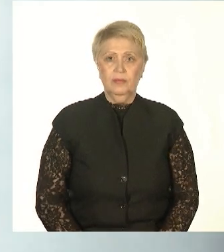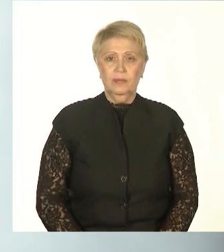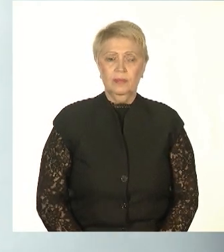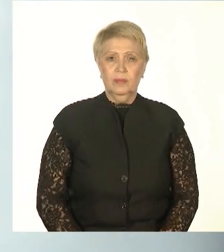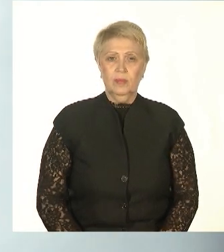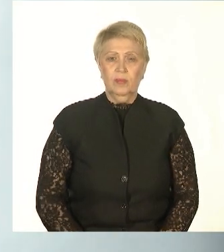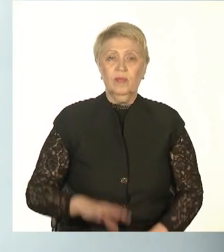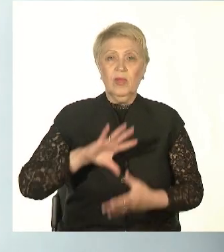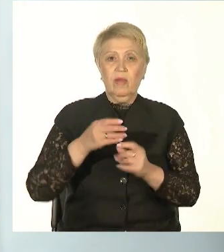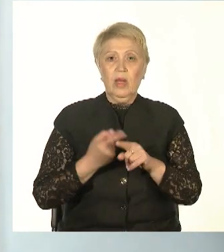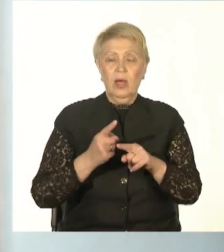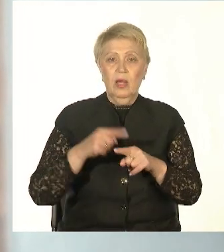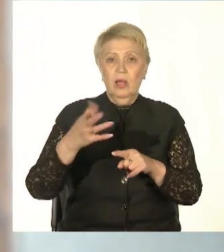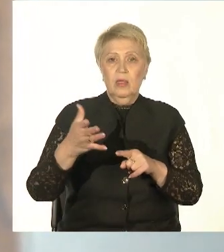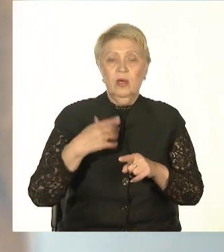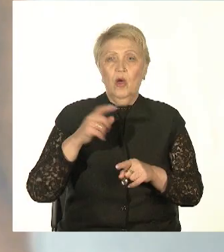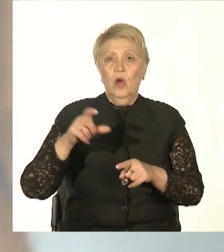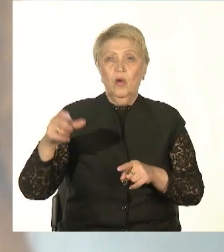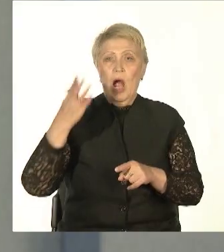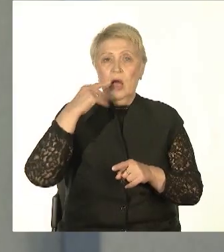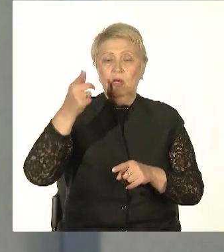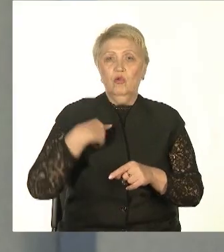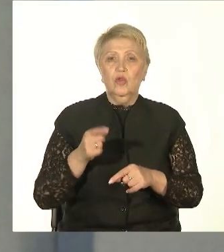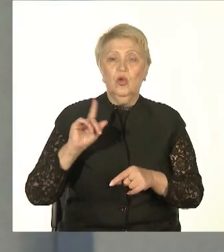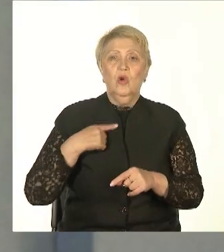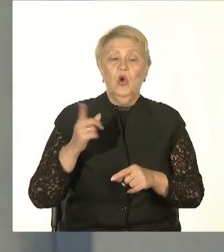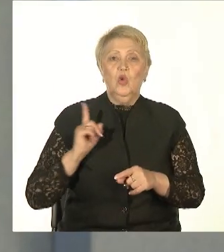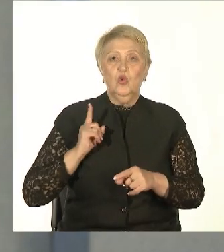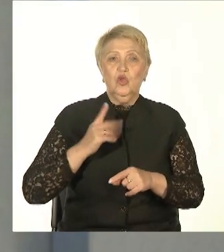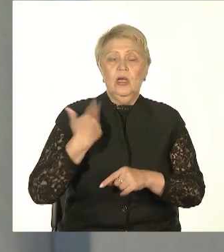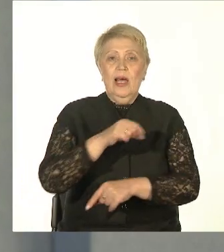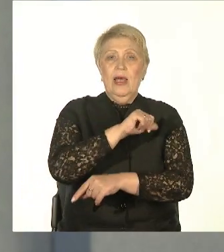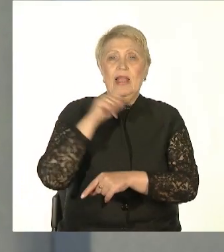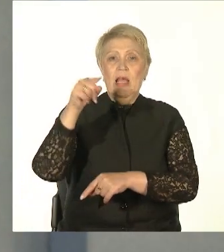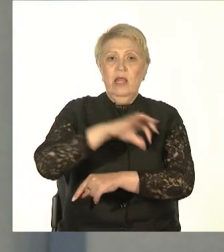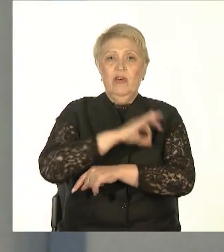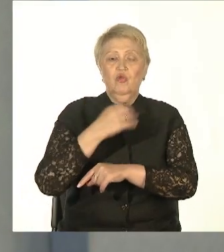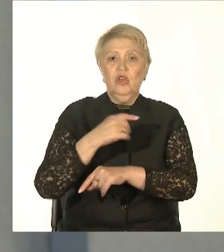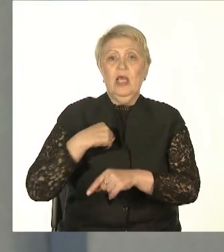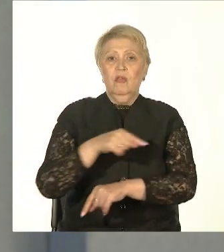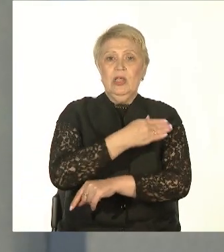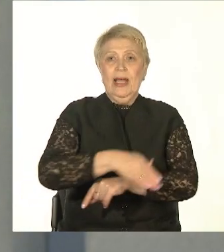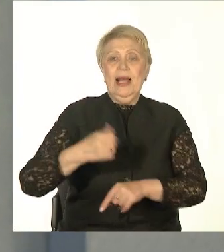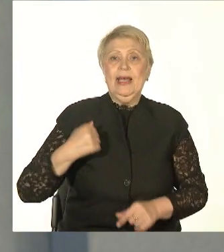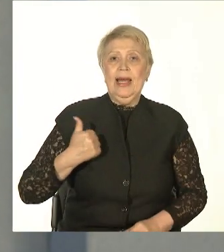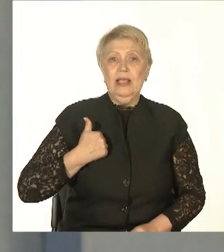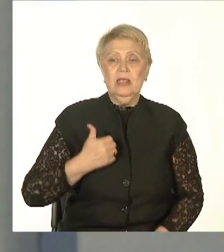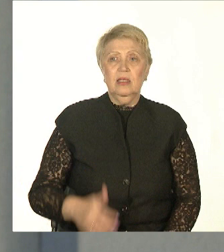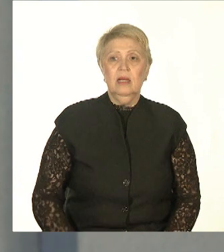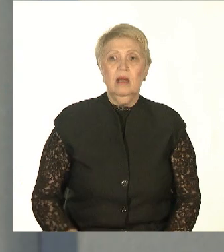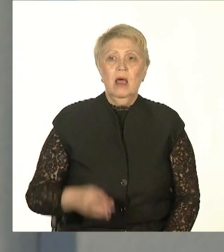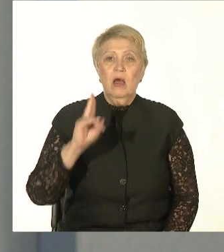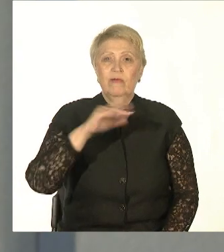Все эти люди когда-то служили на дальневосточной границе, но позже участвовали в боевых действиях далеко отсюда и там совершали свои подвиги. А